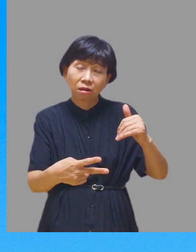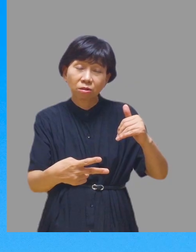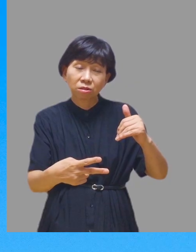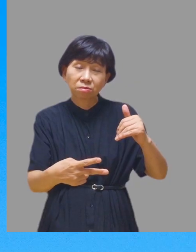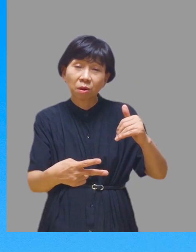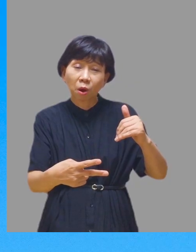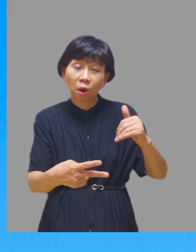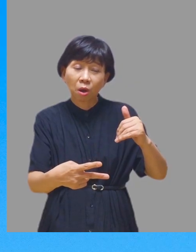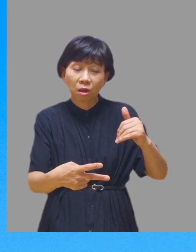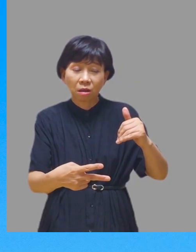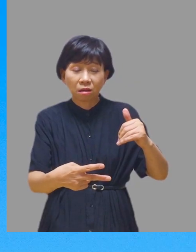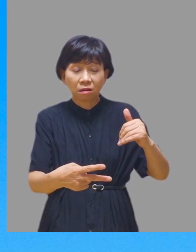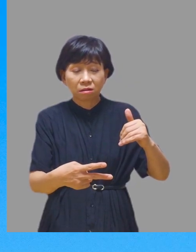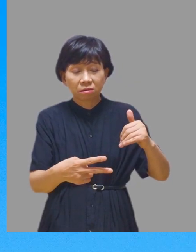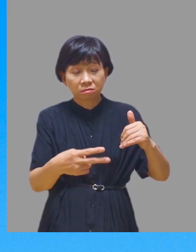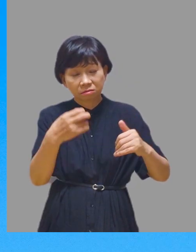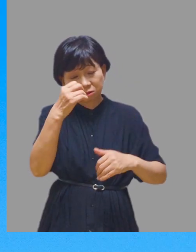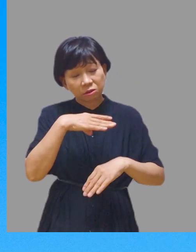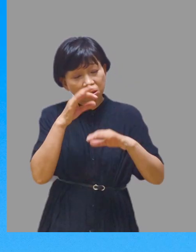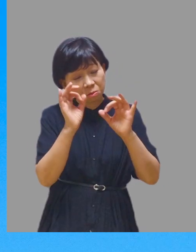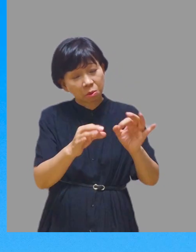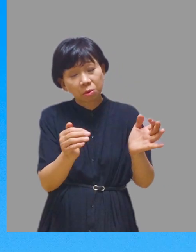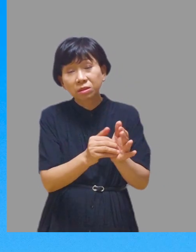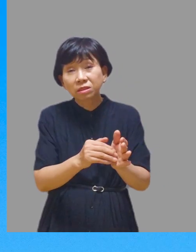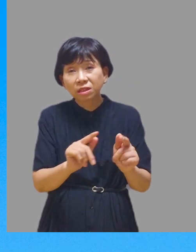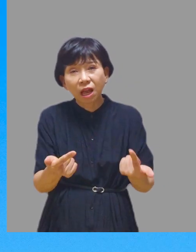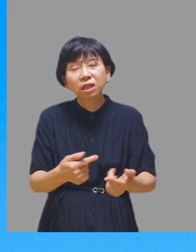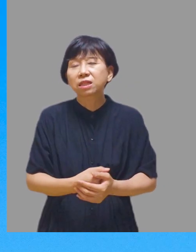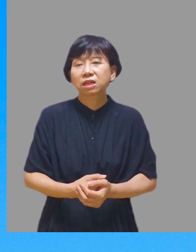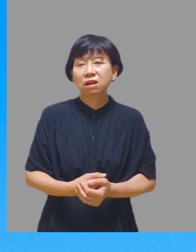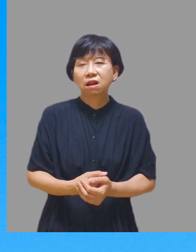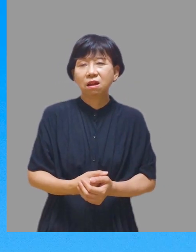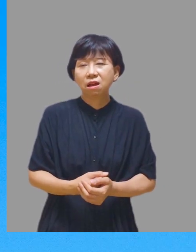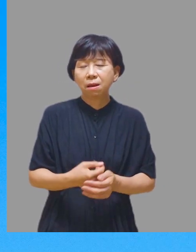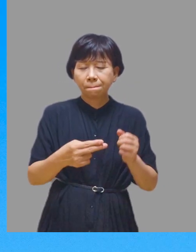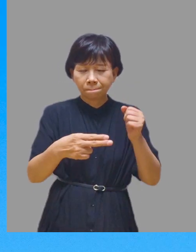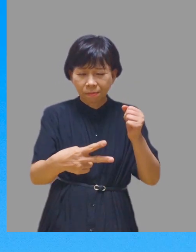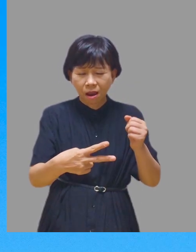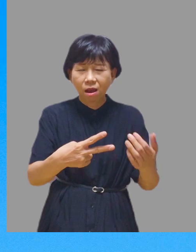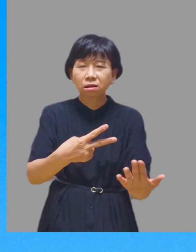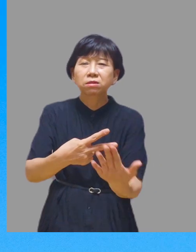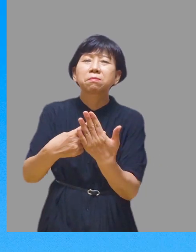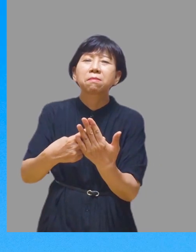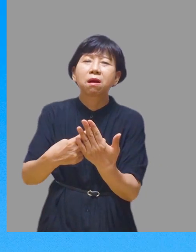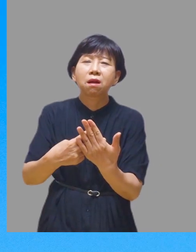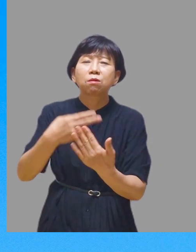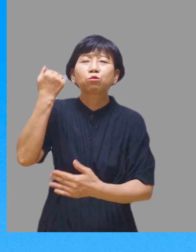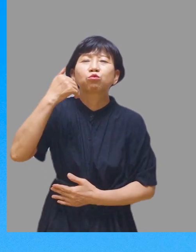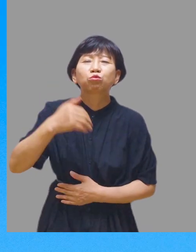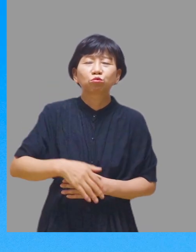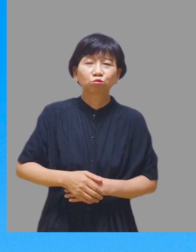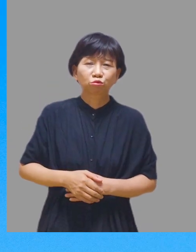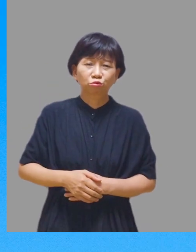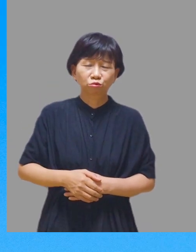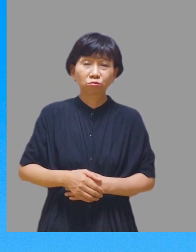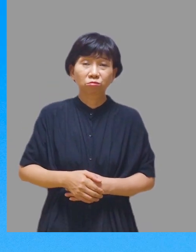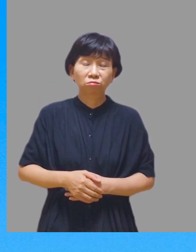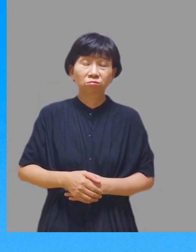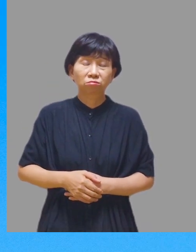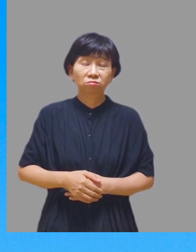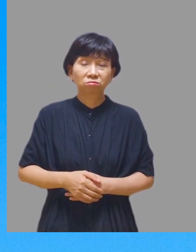않아요? 그 자리에 자신이 직접 서는 것, 그것이 하나님이 원하시는 겁니다. 이거 무너졌네? 여기 틈이